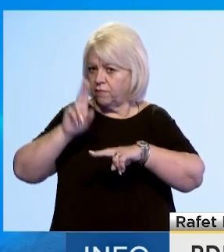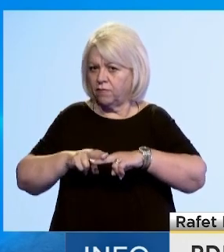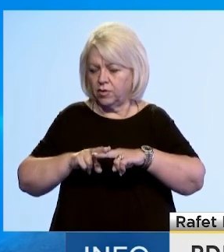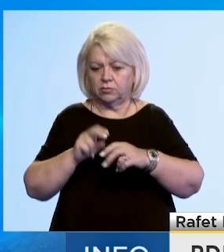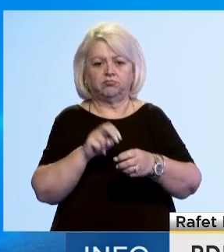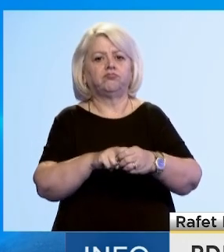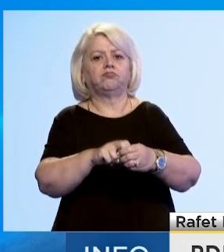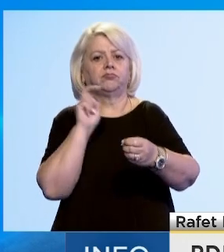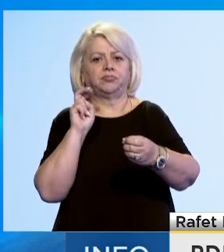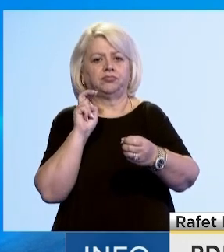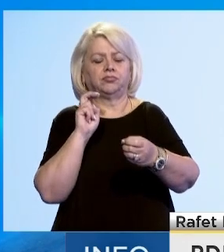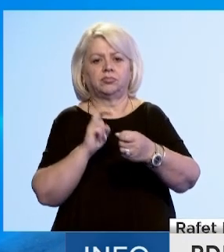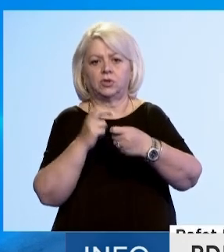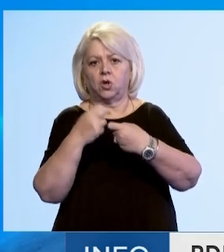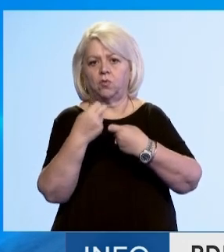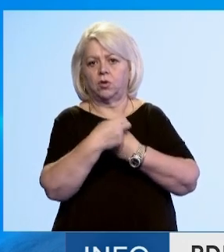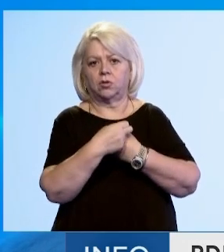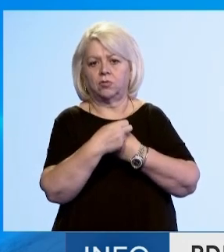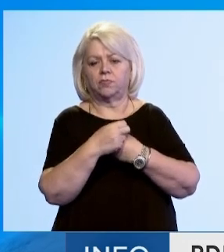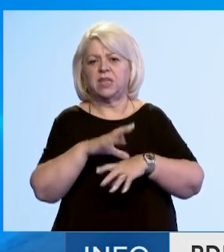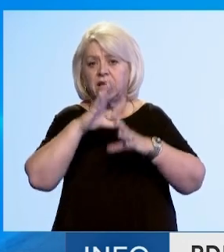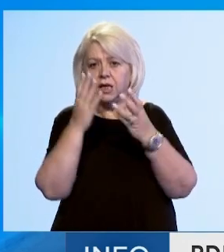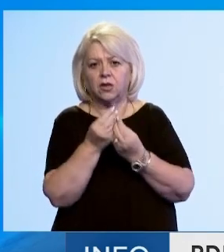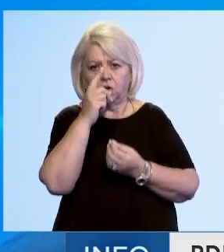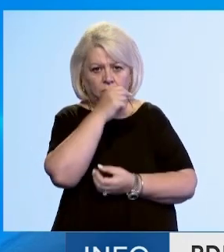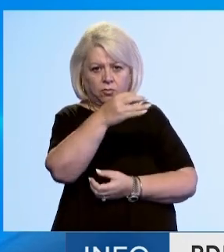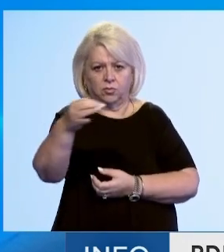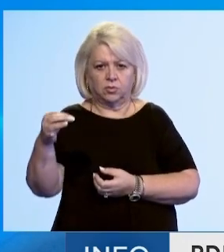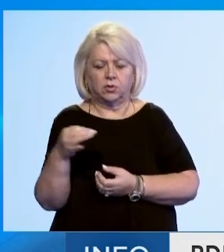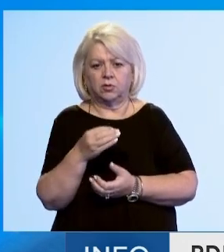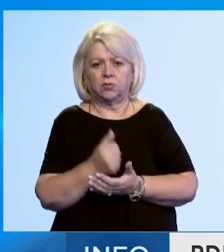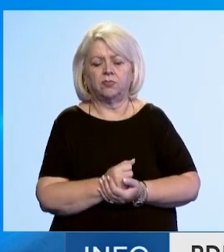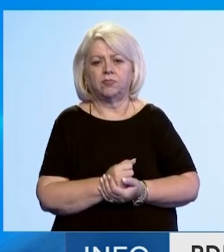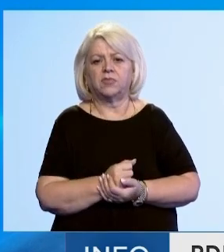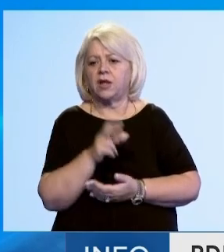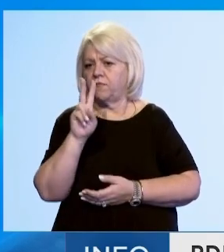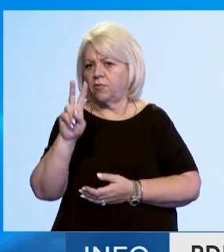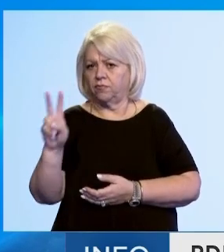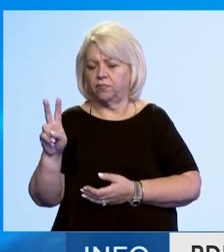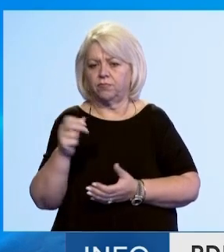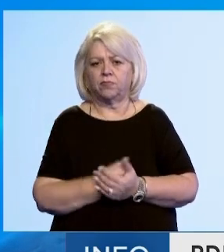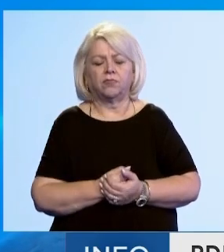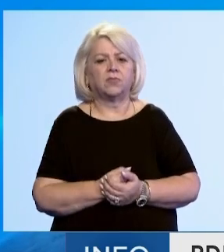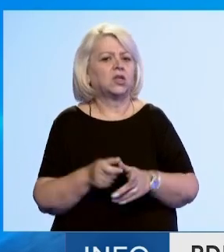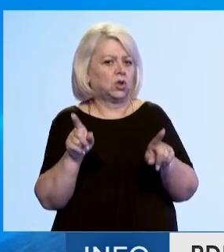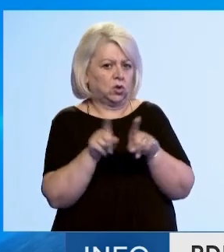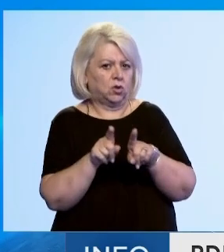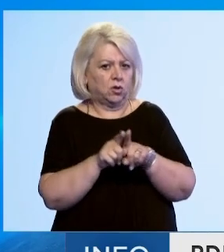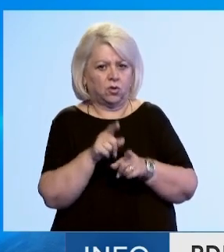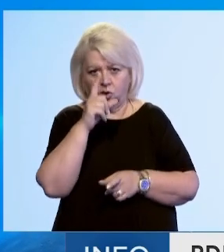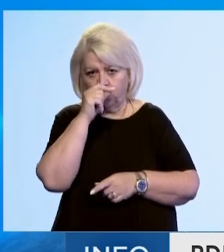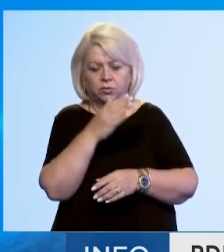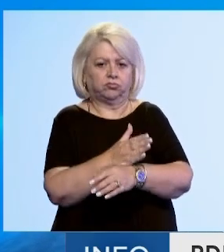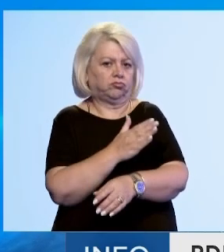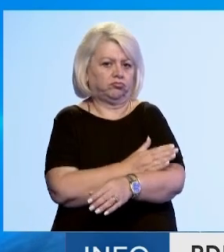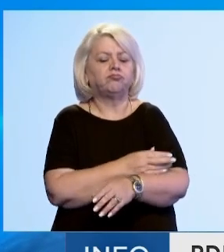shkëputet koalicionet në të gjitha nivellet lokale në vizën vetëvendosje, njëkohësisht edhe në komunën